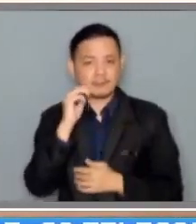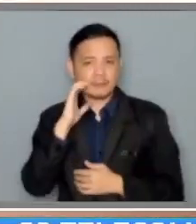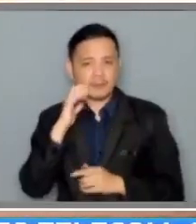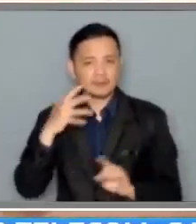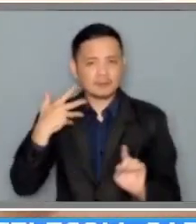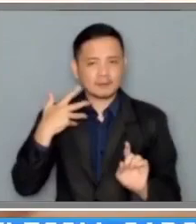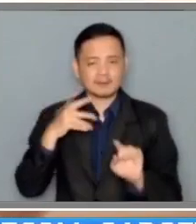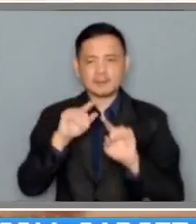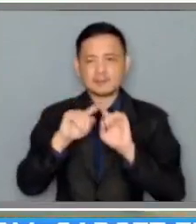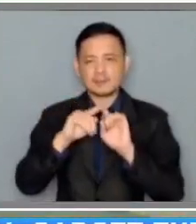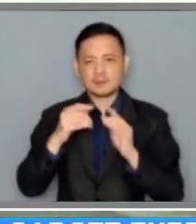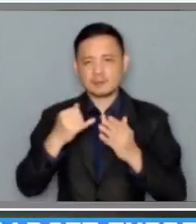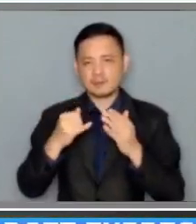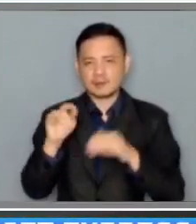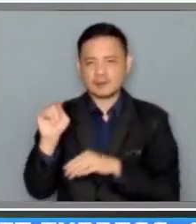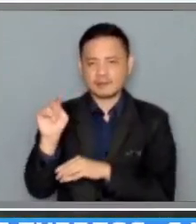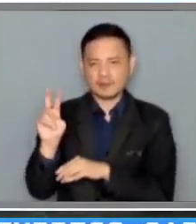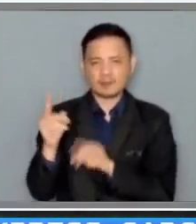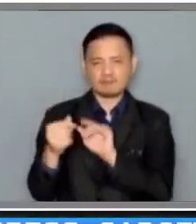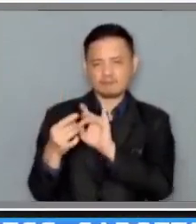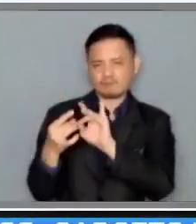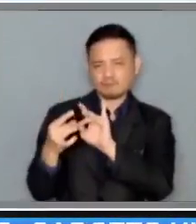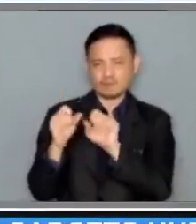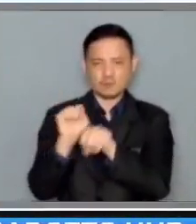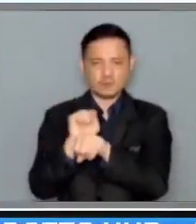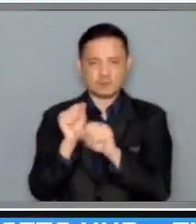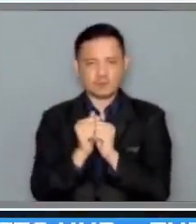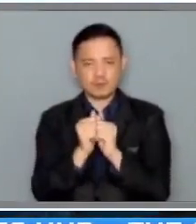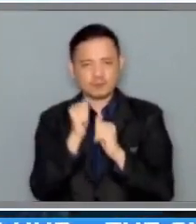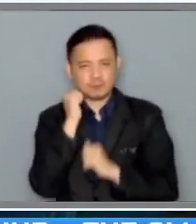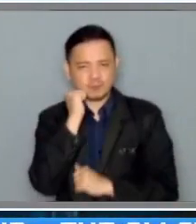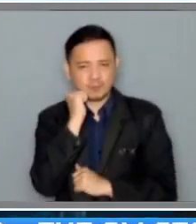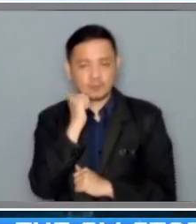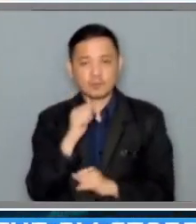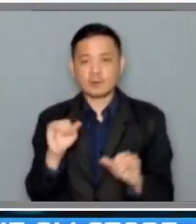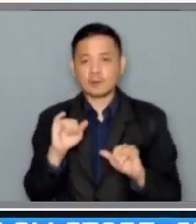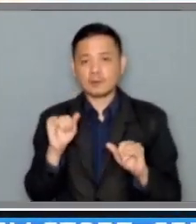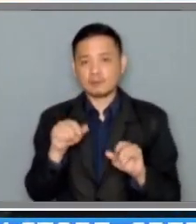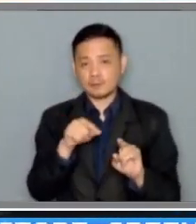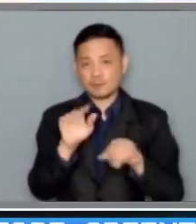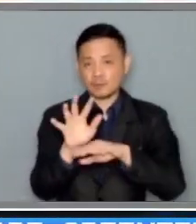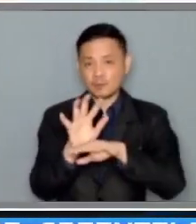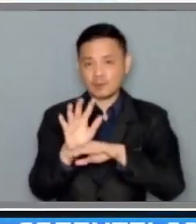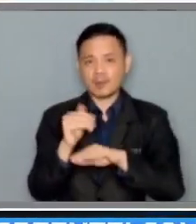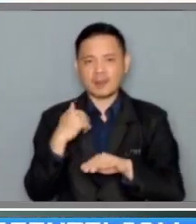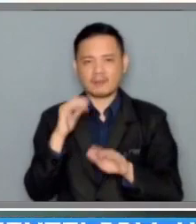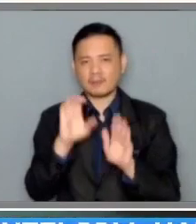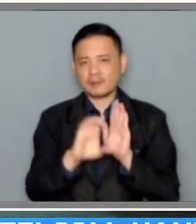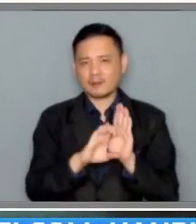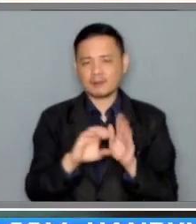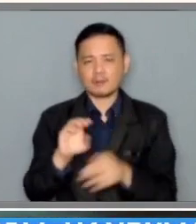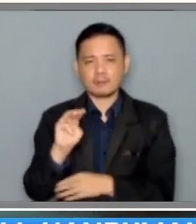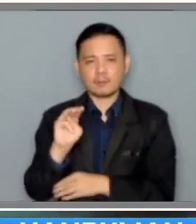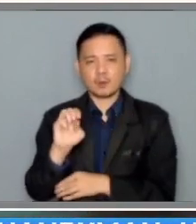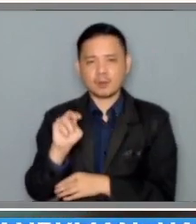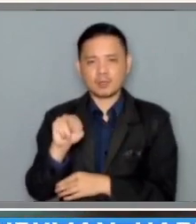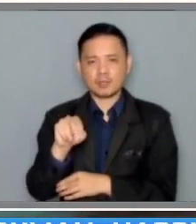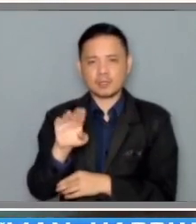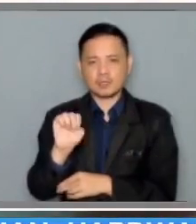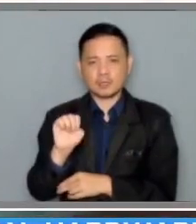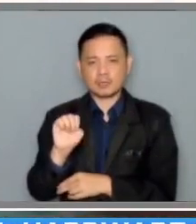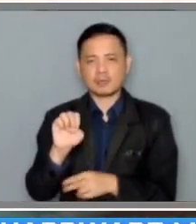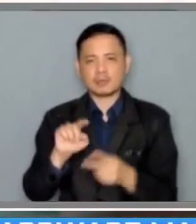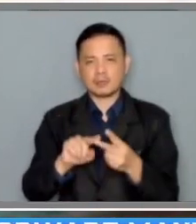proyekto. Sa Maging Sino Ka Man, gagampanan nila Barbie at David ang karakter nina Monique at Cardine. Ikinuwento rin nila